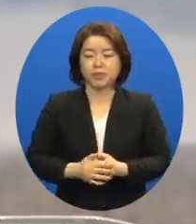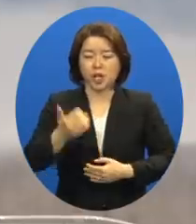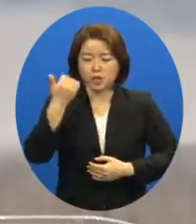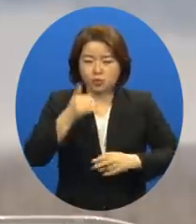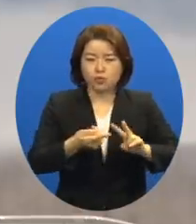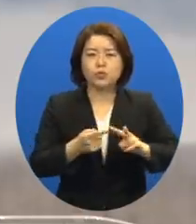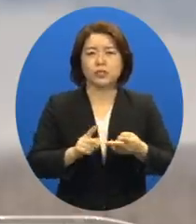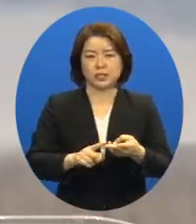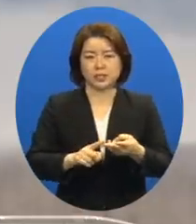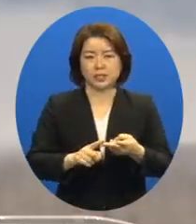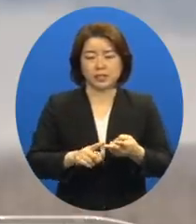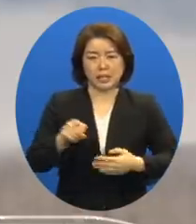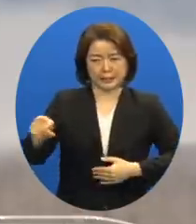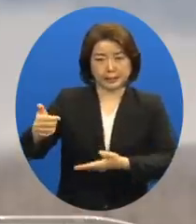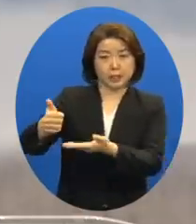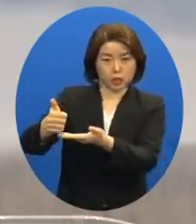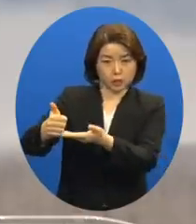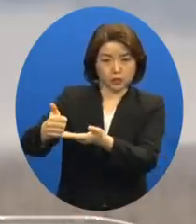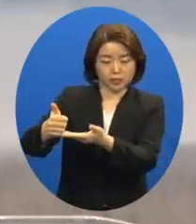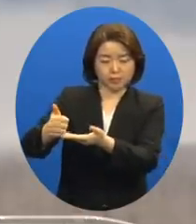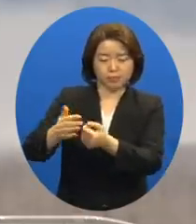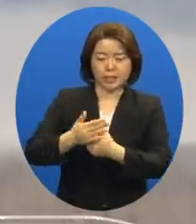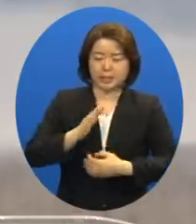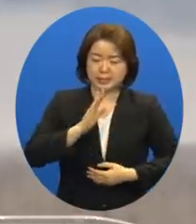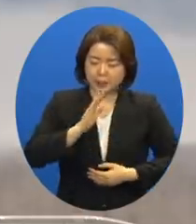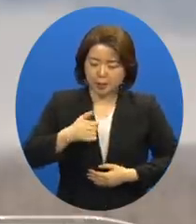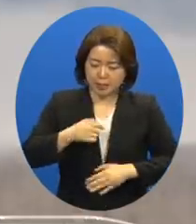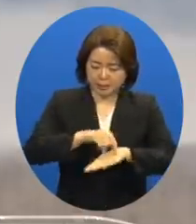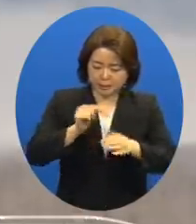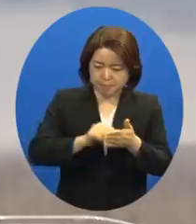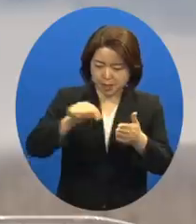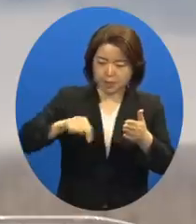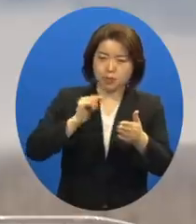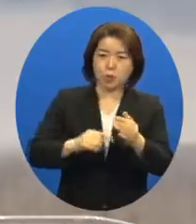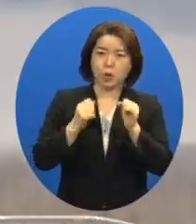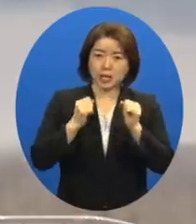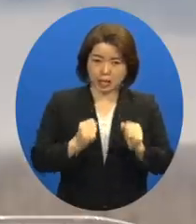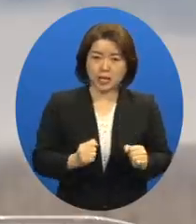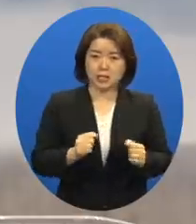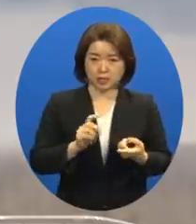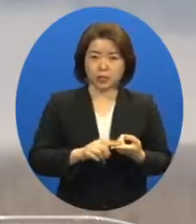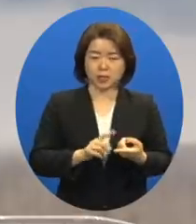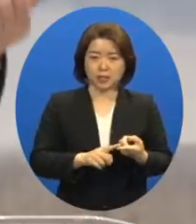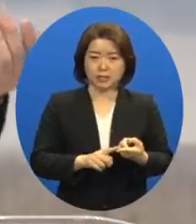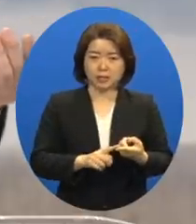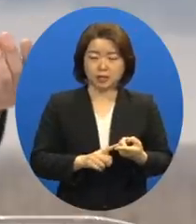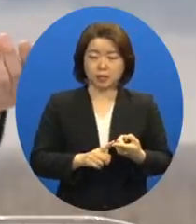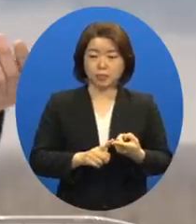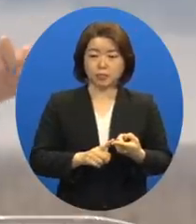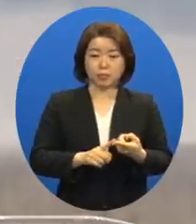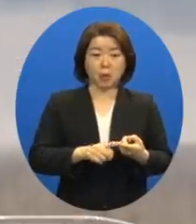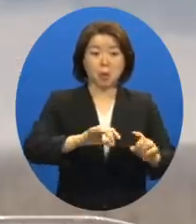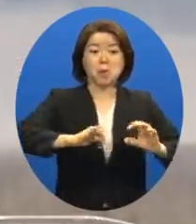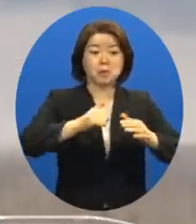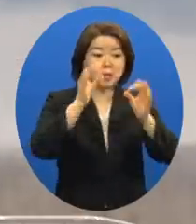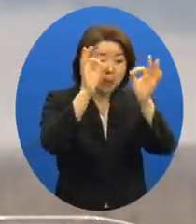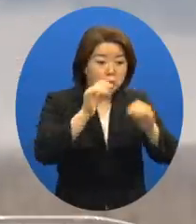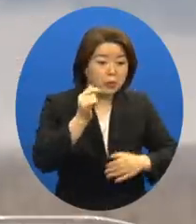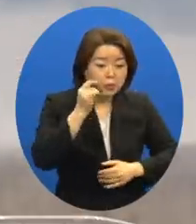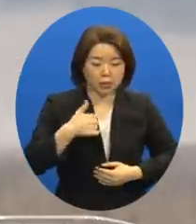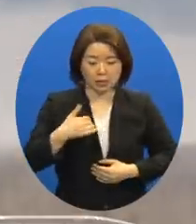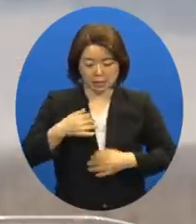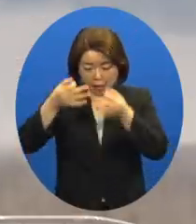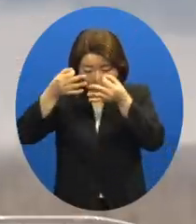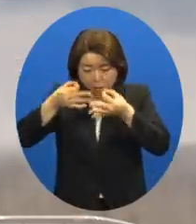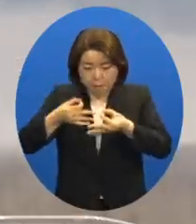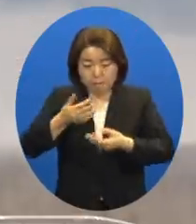누구든지 그 주님이 정말 마음에 계신 것을 세상은 보지 못해도 나는 볼 수